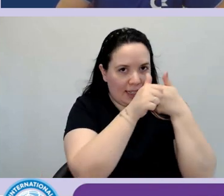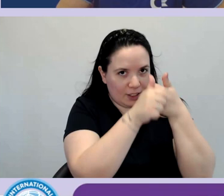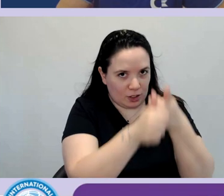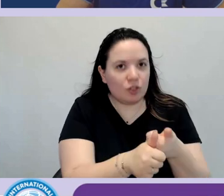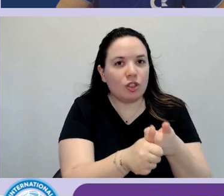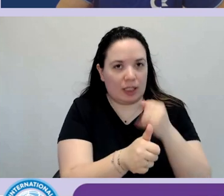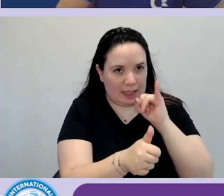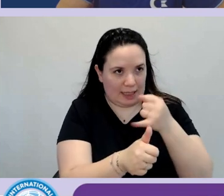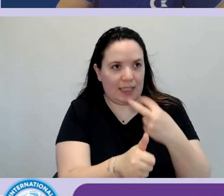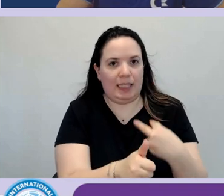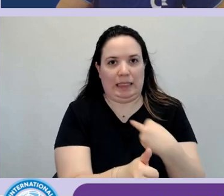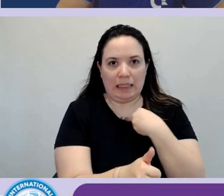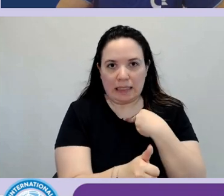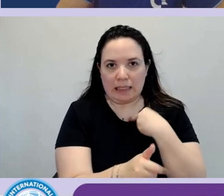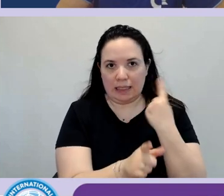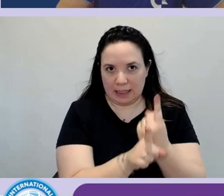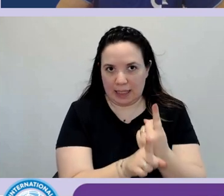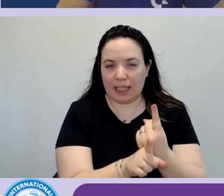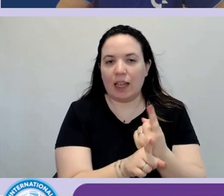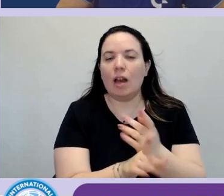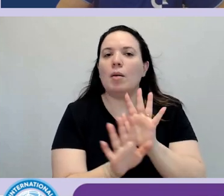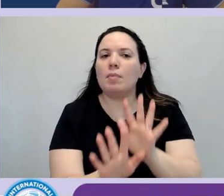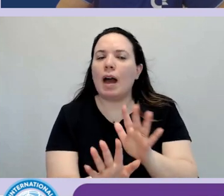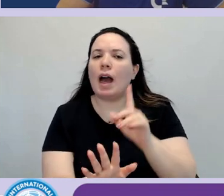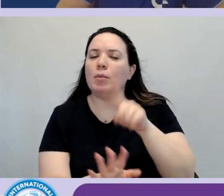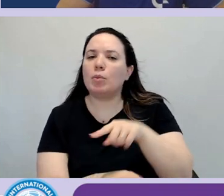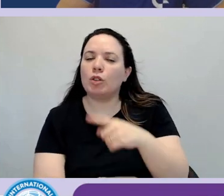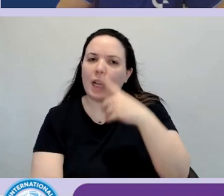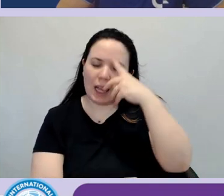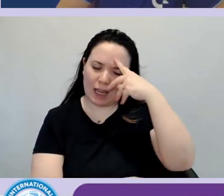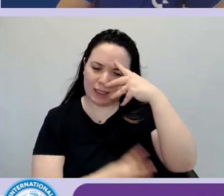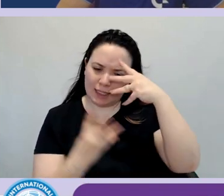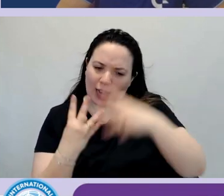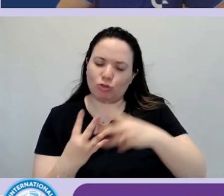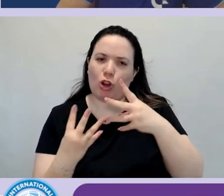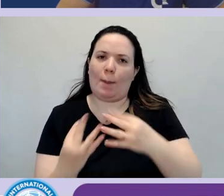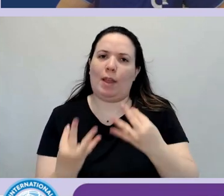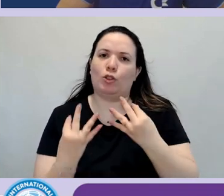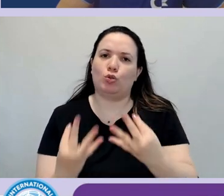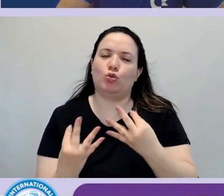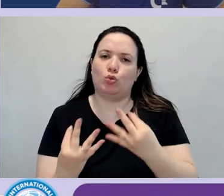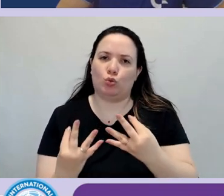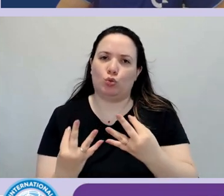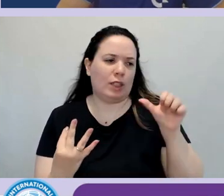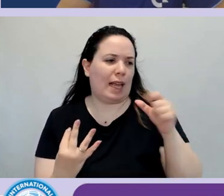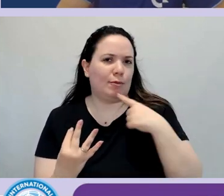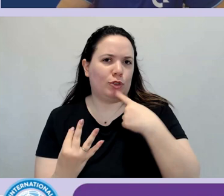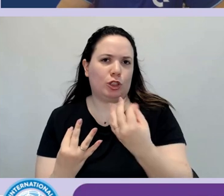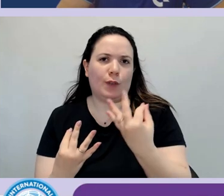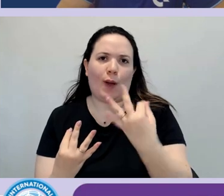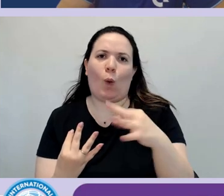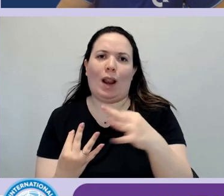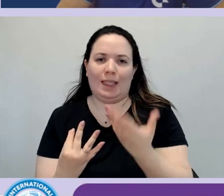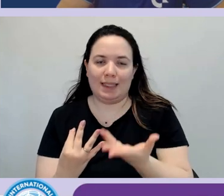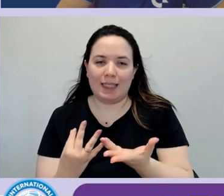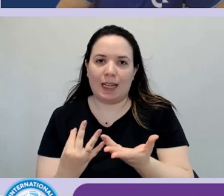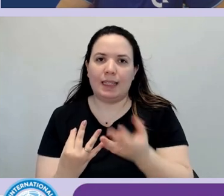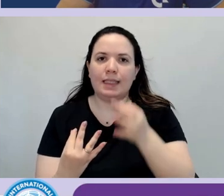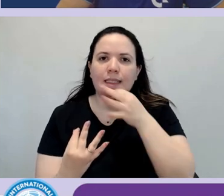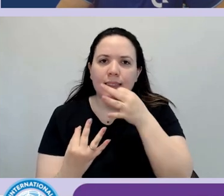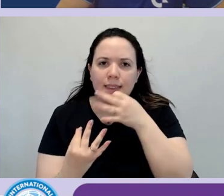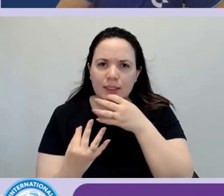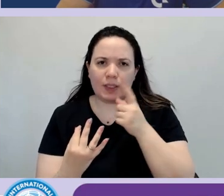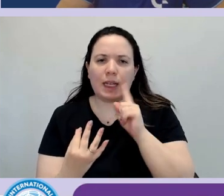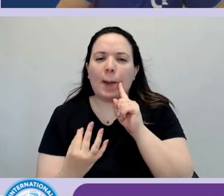degli obblighi da applicare Ma anche in ottica di buon senso di qualità come diceva Simon prima ossia il concetto per cui devo fare